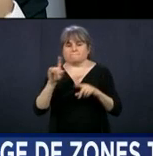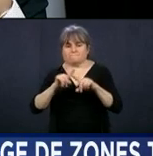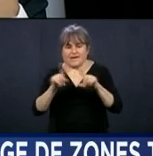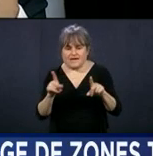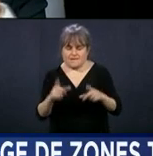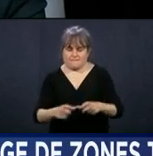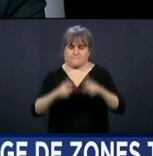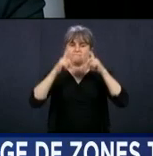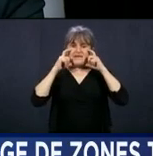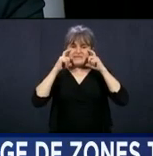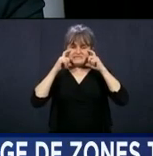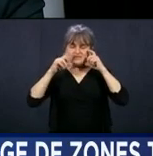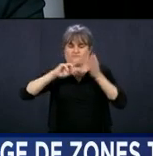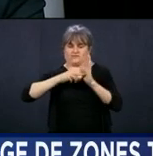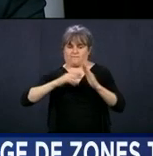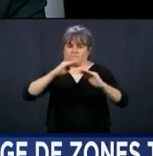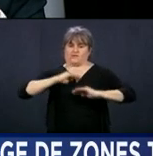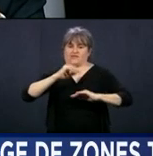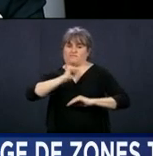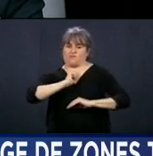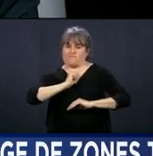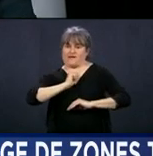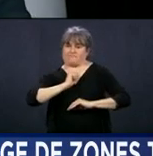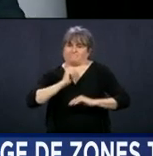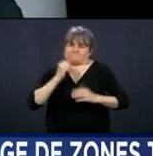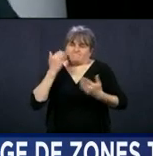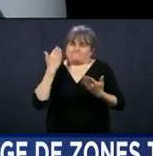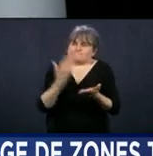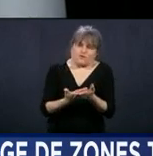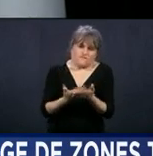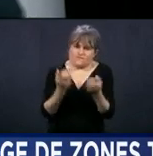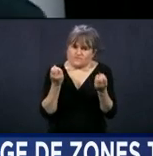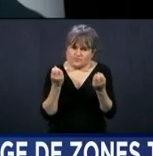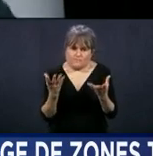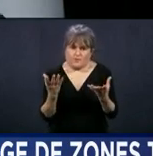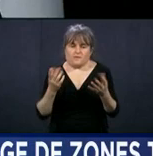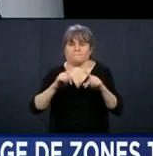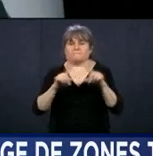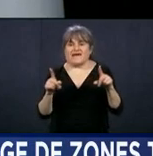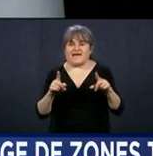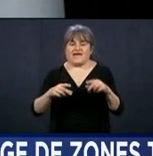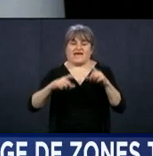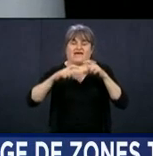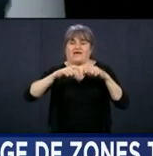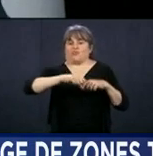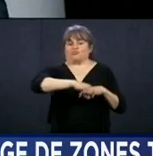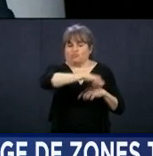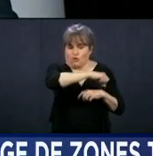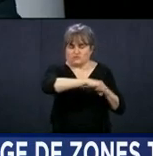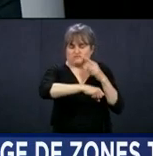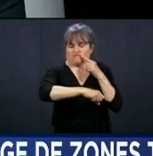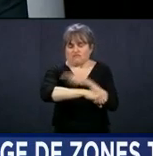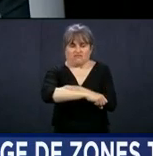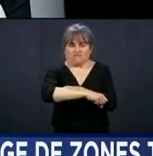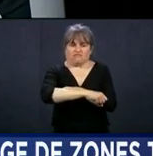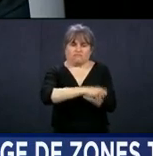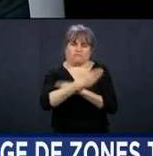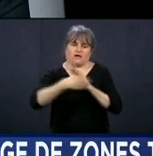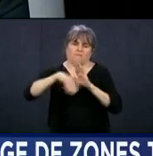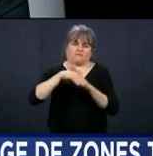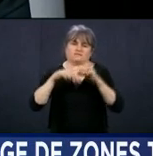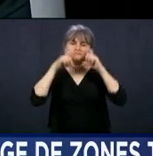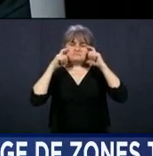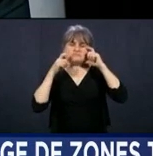éviter. C'est comme une façon de faire l'étiquette respiratoire. Si on a toussé, on n'a pas besoin d'aller dans le coude, etc. Puis si on le